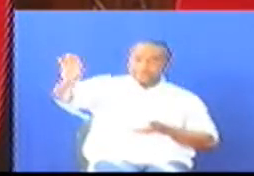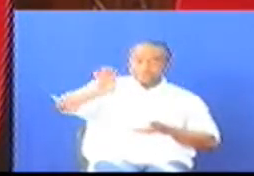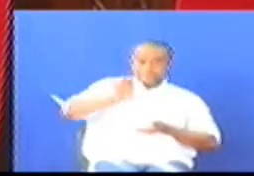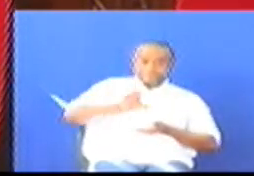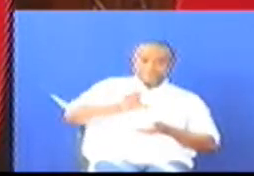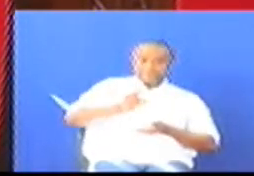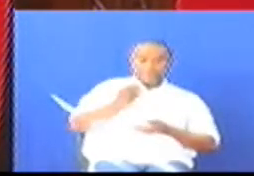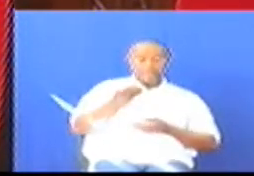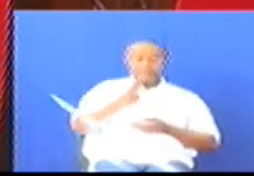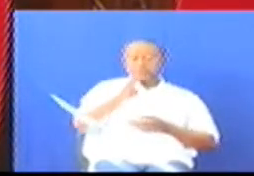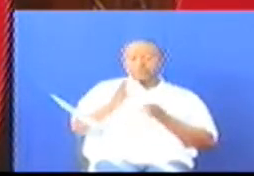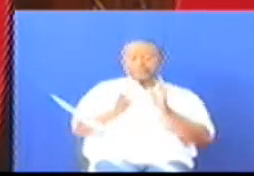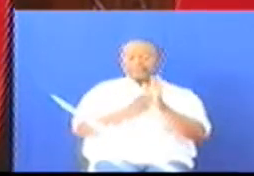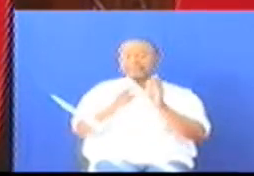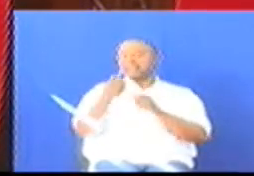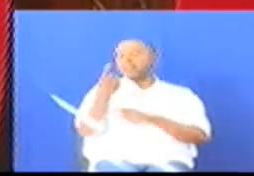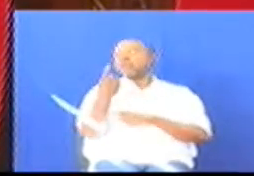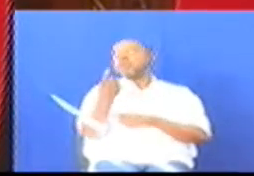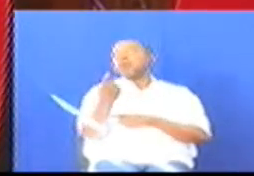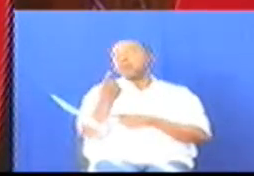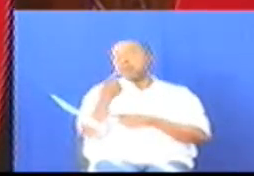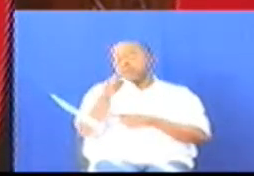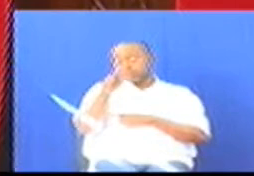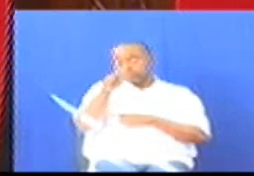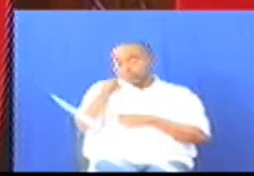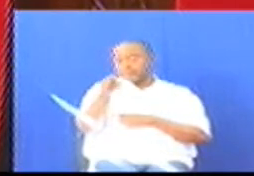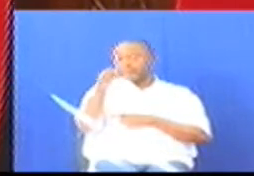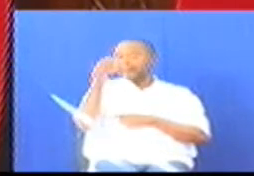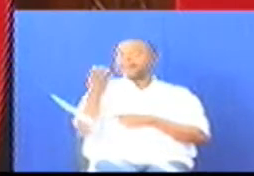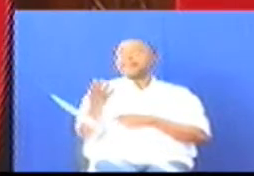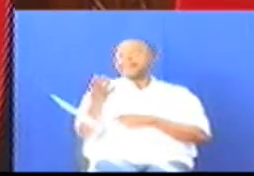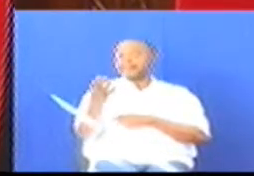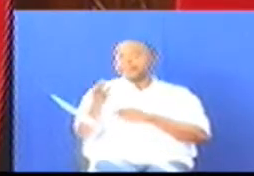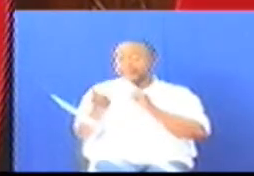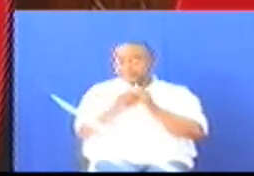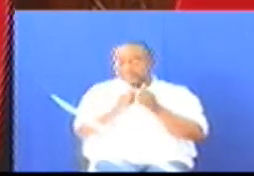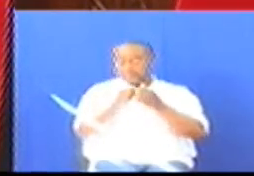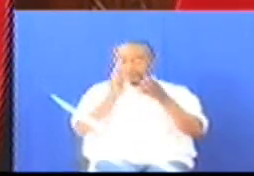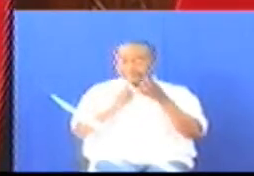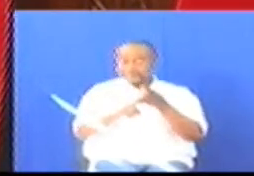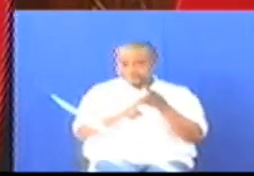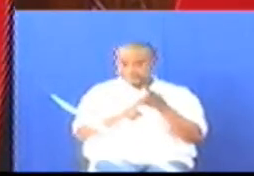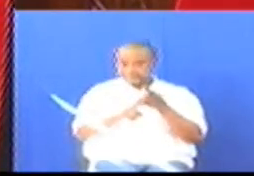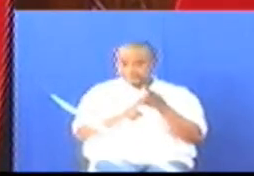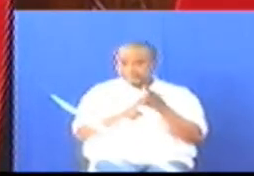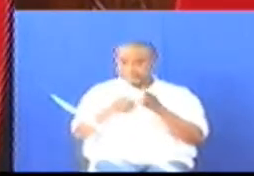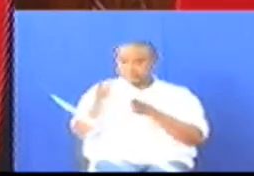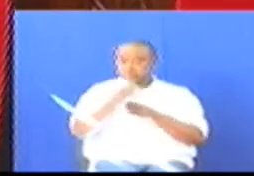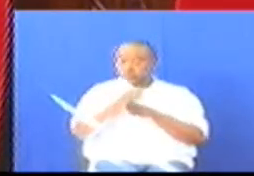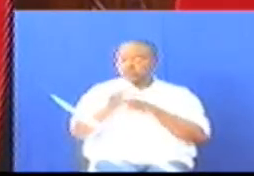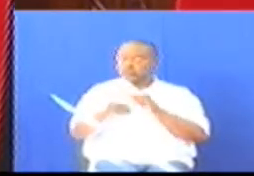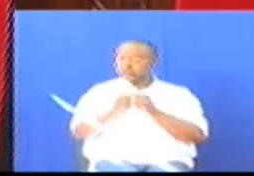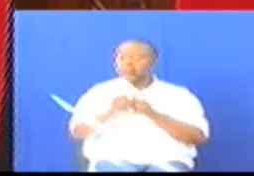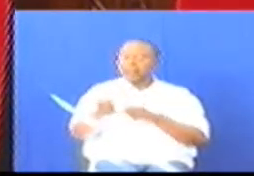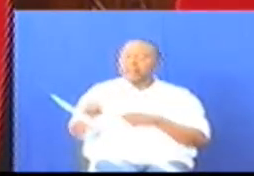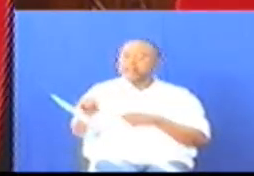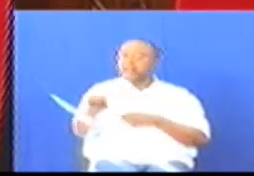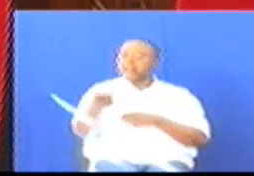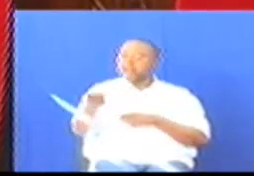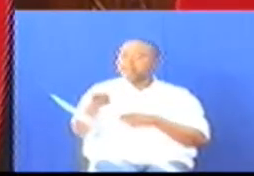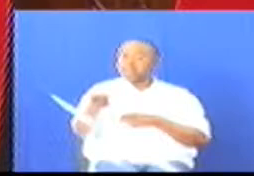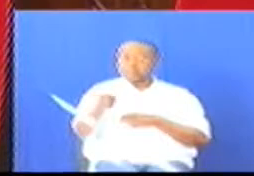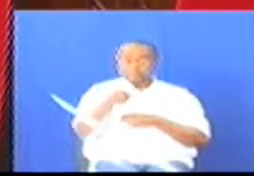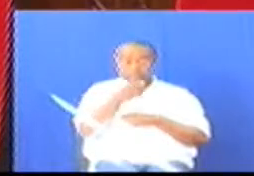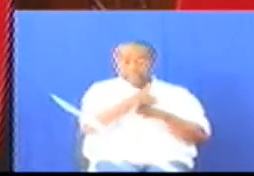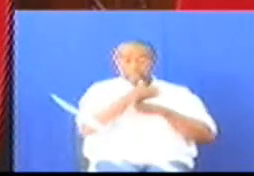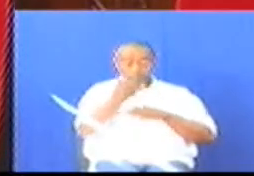bilioni 91.43. Jambo la nne, Mheshimiwa Spika, ni kwenye suala la deni.